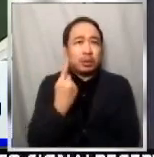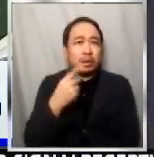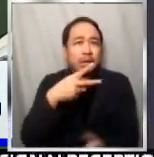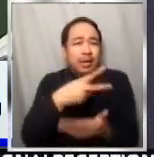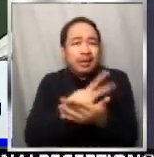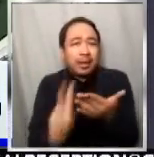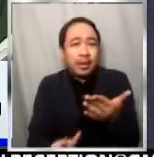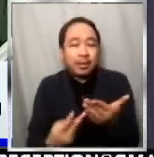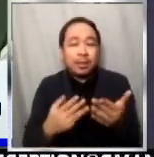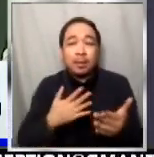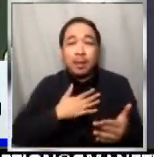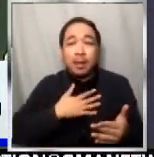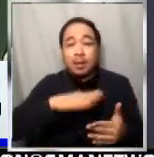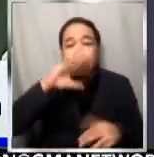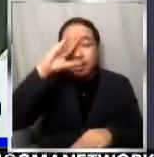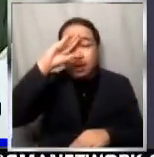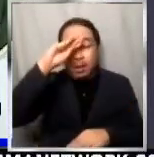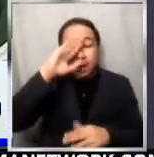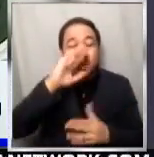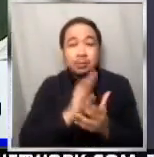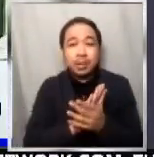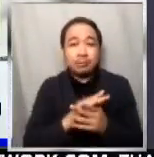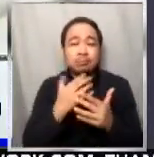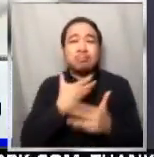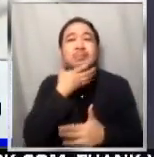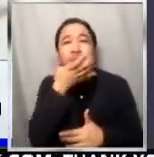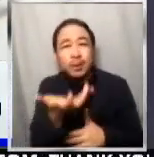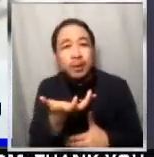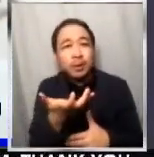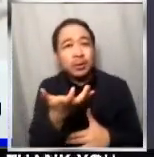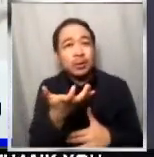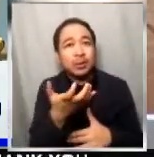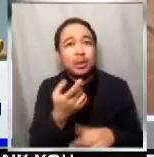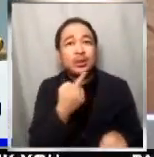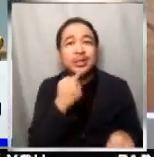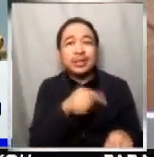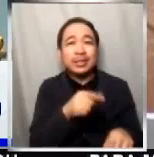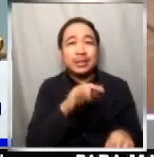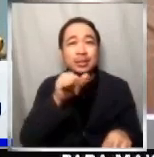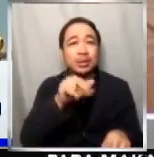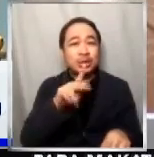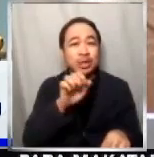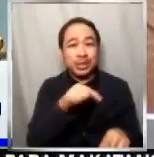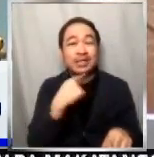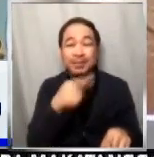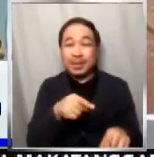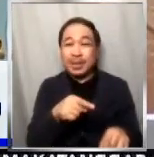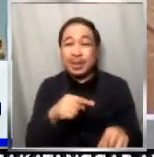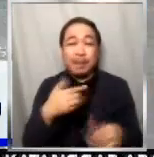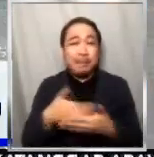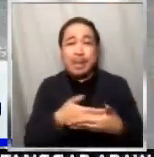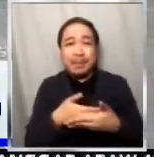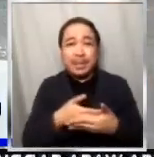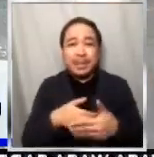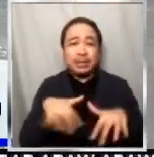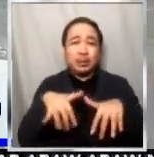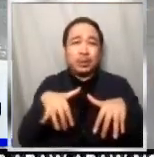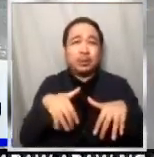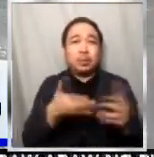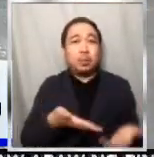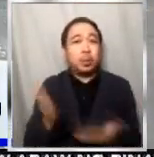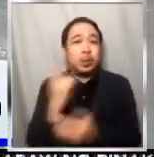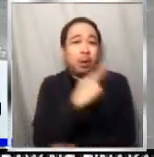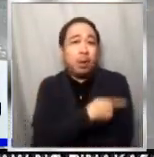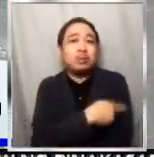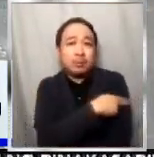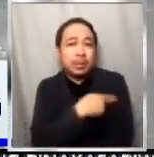ko. Ang sabi niya lang, beb, si Jake na ground. Itinakbo nila mag-asawa ang anak sa ospital. Sinubukan siyang